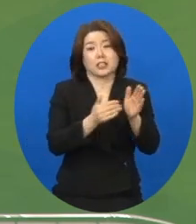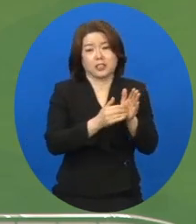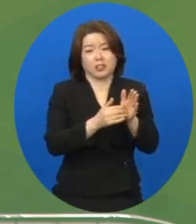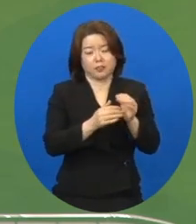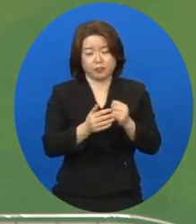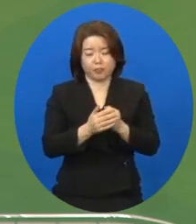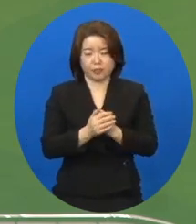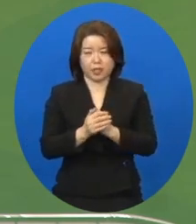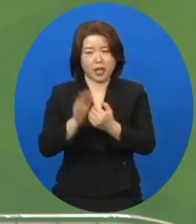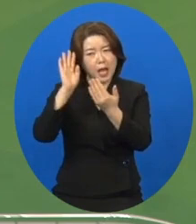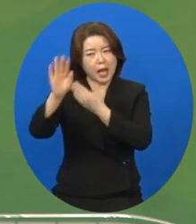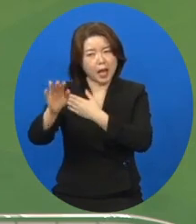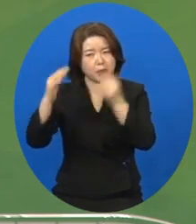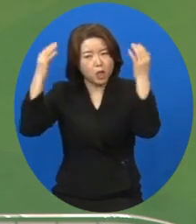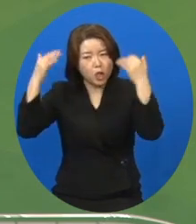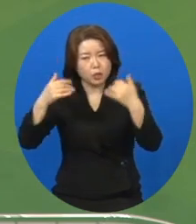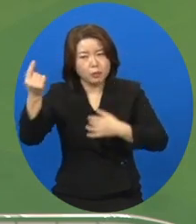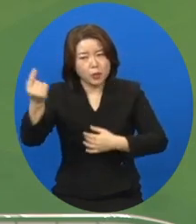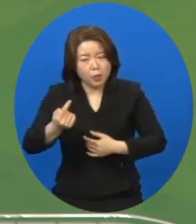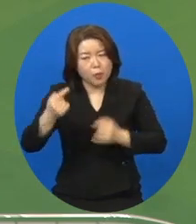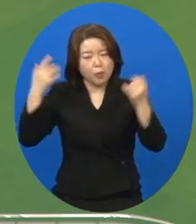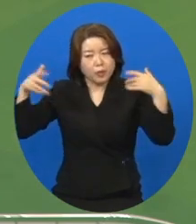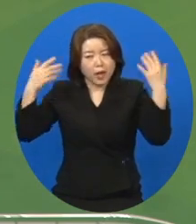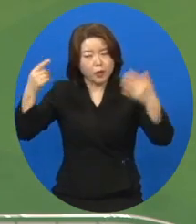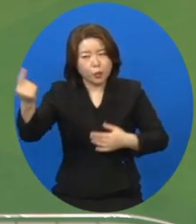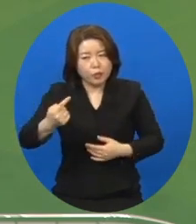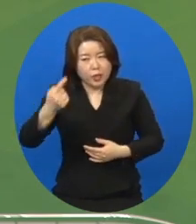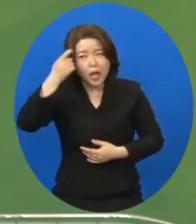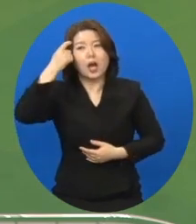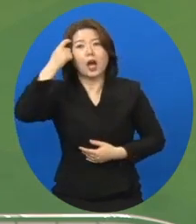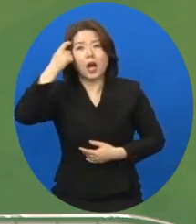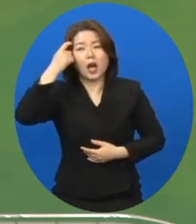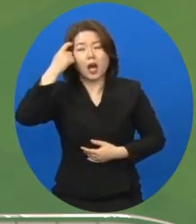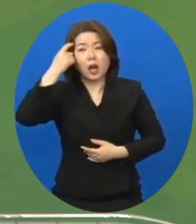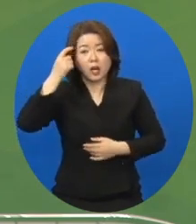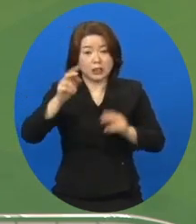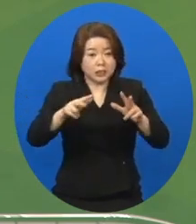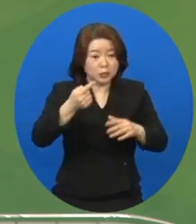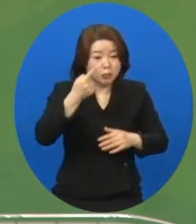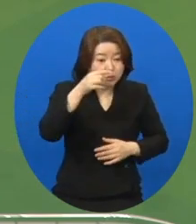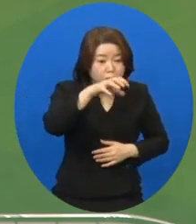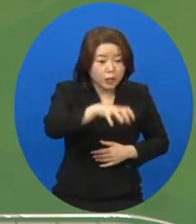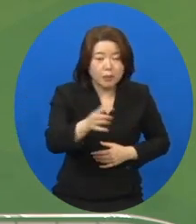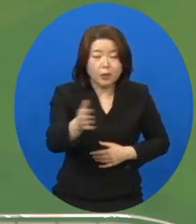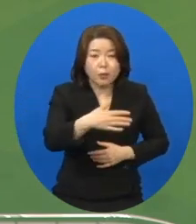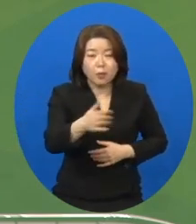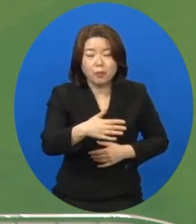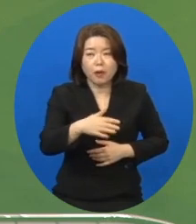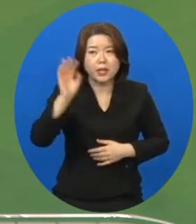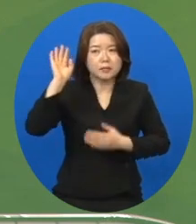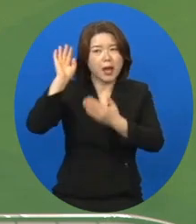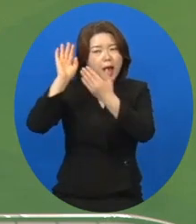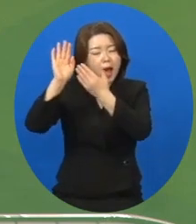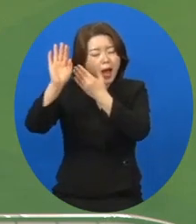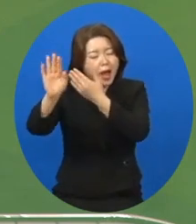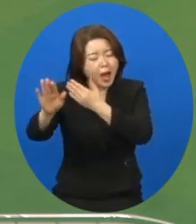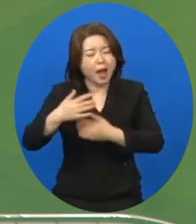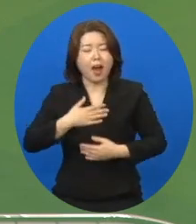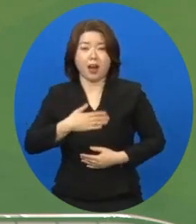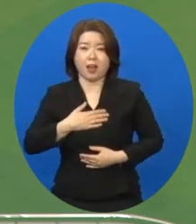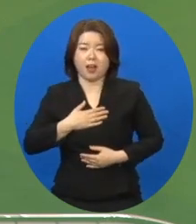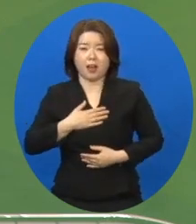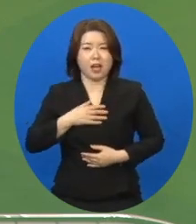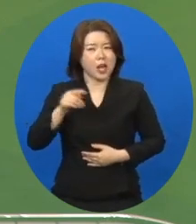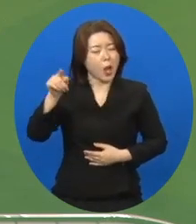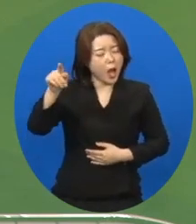오고 가을이 온다는 지금 농부의 눈에 보이지 않지만 농부는 알지요. 그런 걸